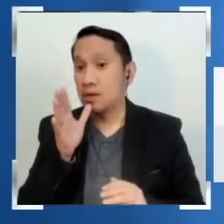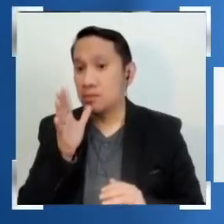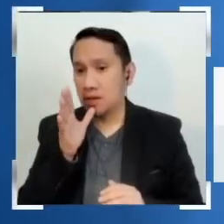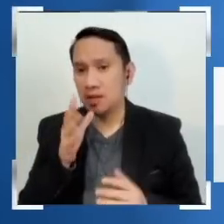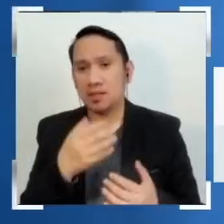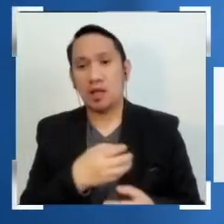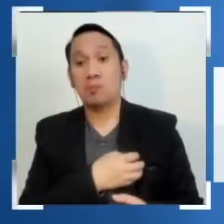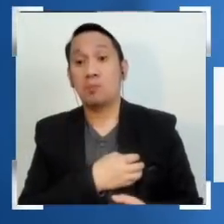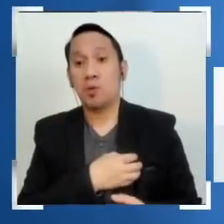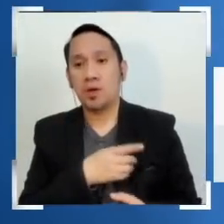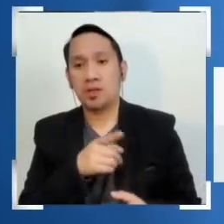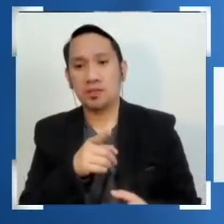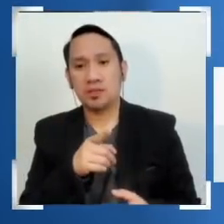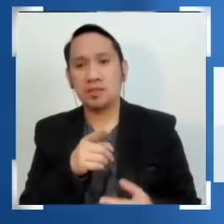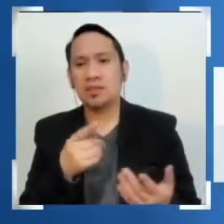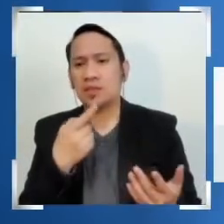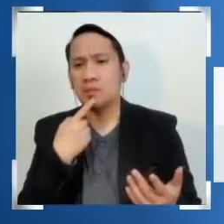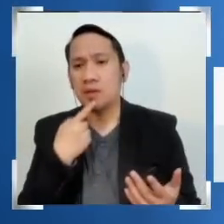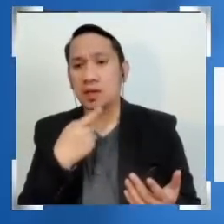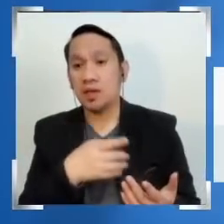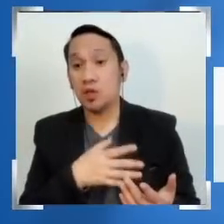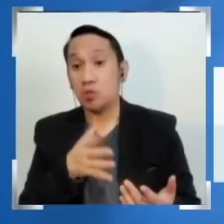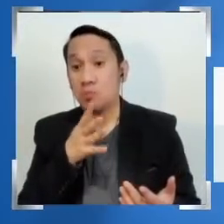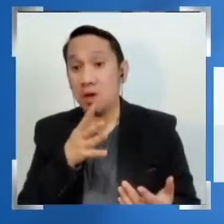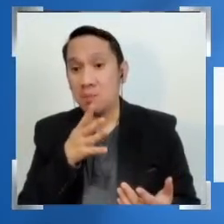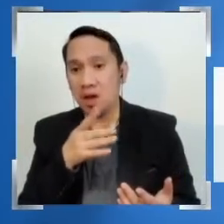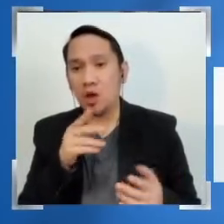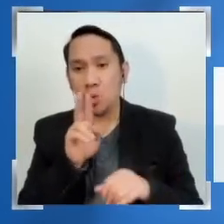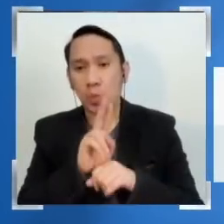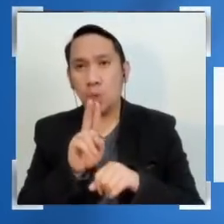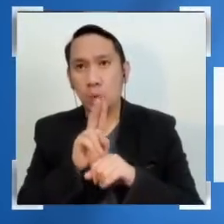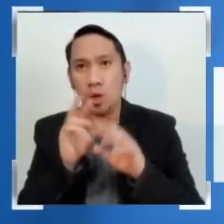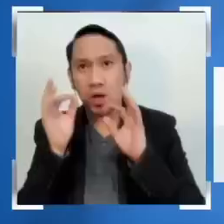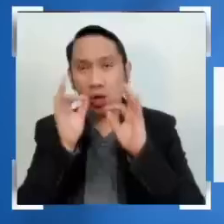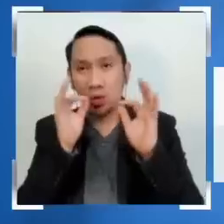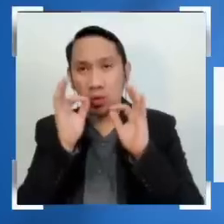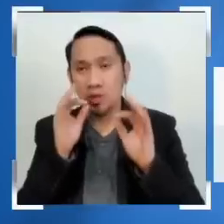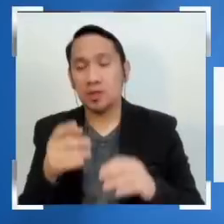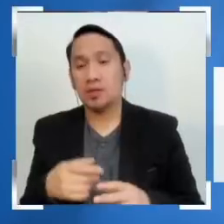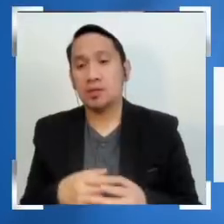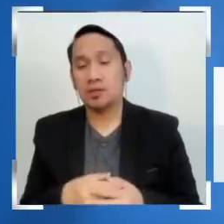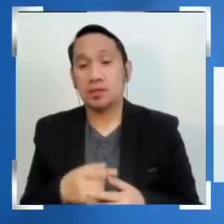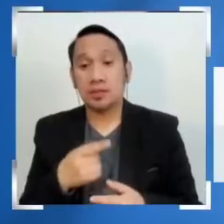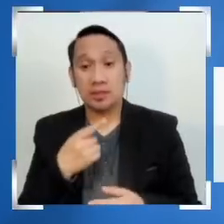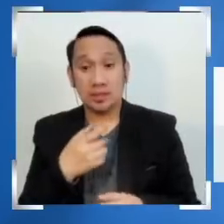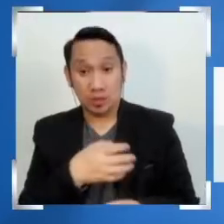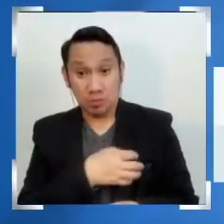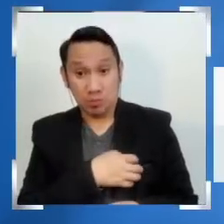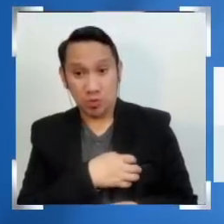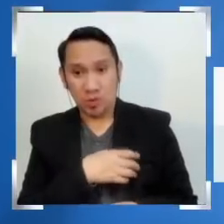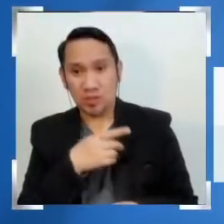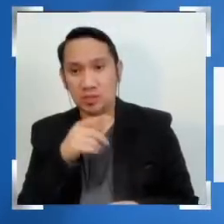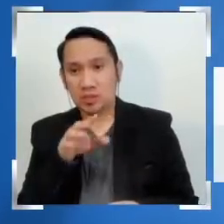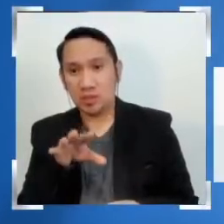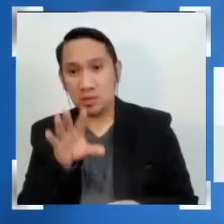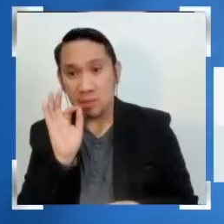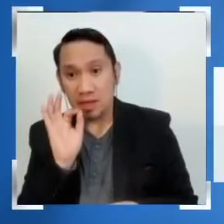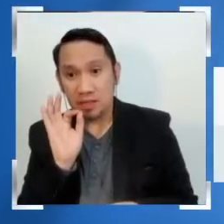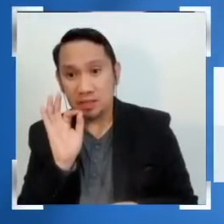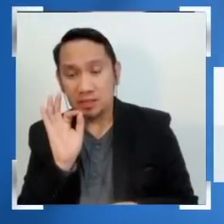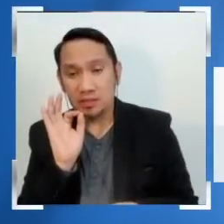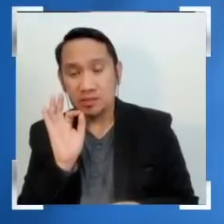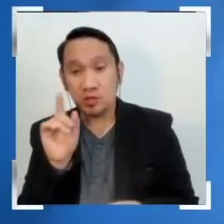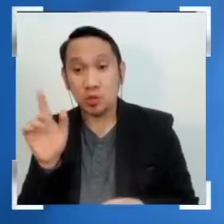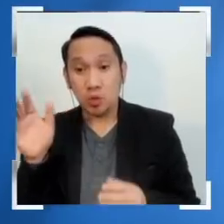nasa impluensya umano ng ipinagbabawal na droga. Ayon sa mga pulis, natagpuan ng tatay ng biktima ang katawan ng bata pag uwi nito